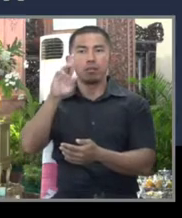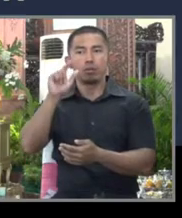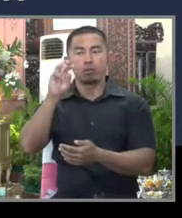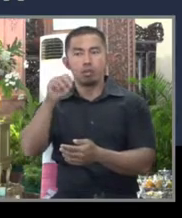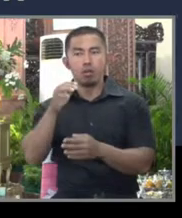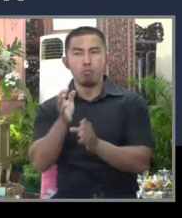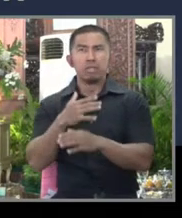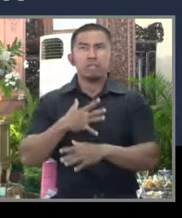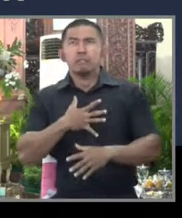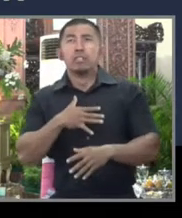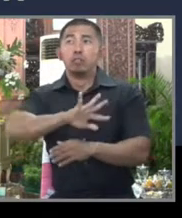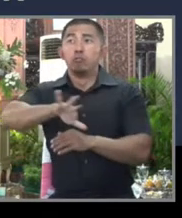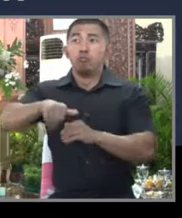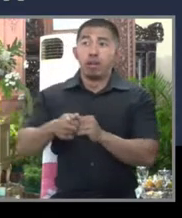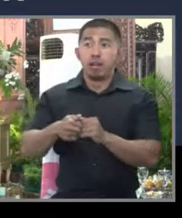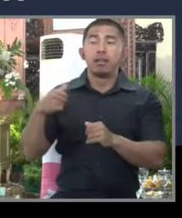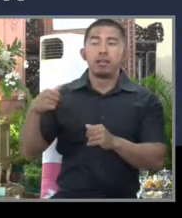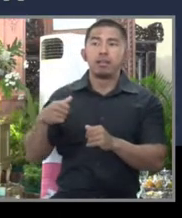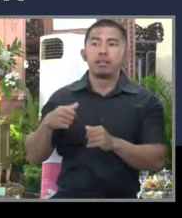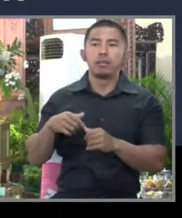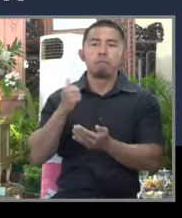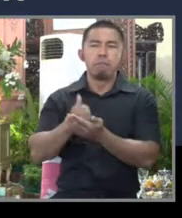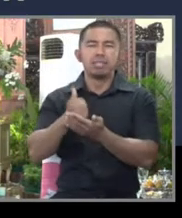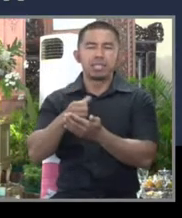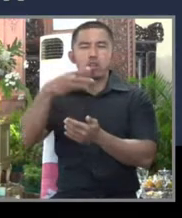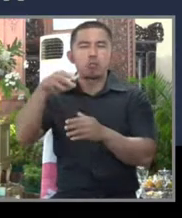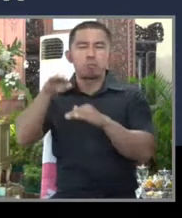semuanya, pariwisata pasti merosot.